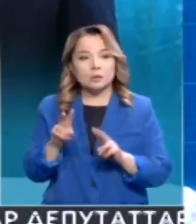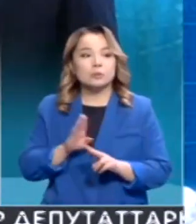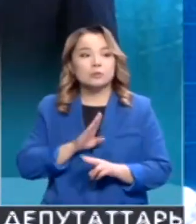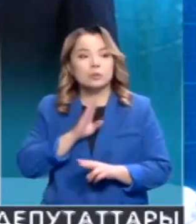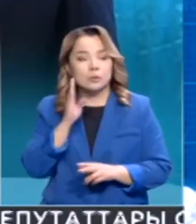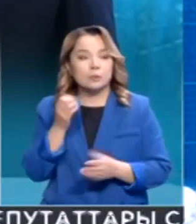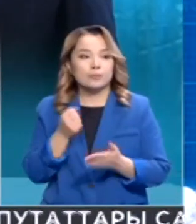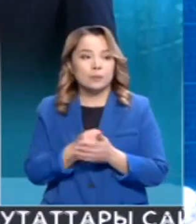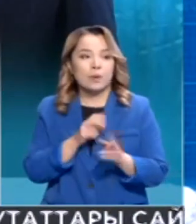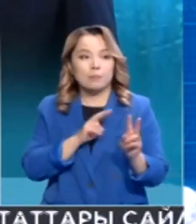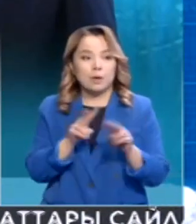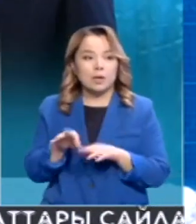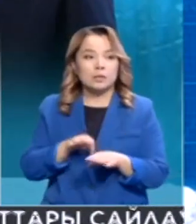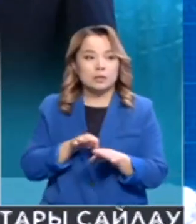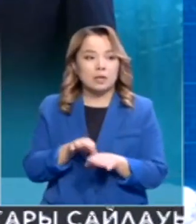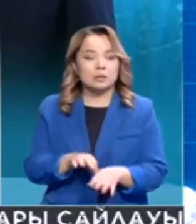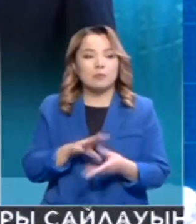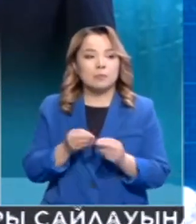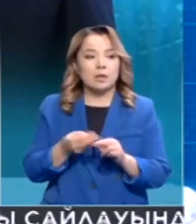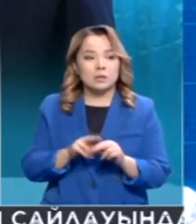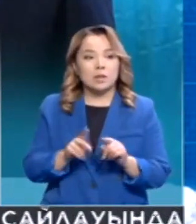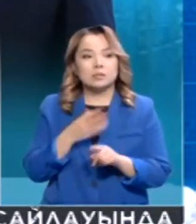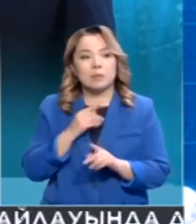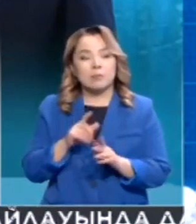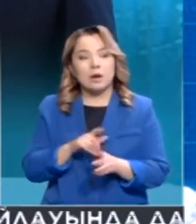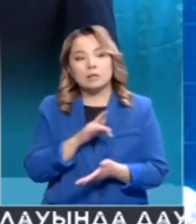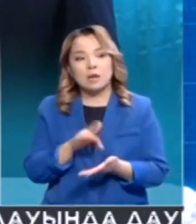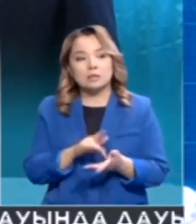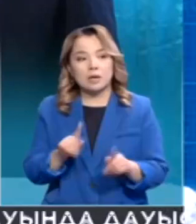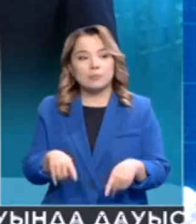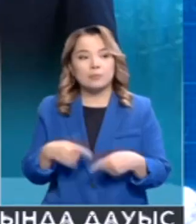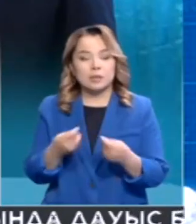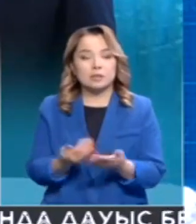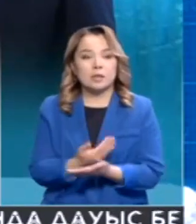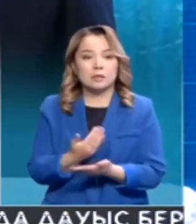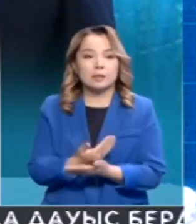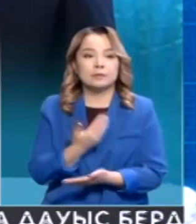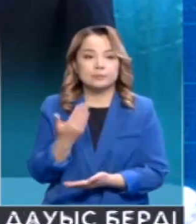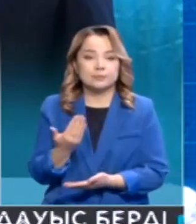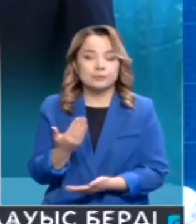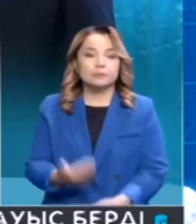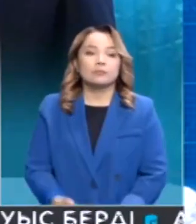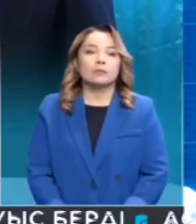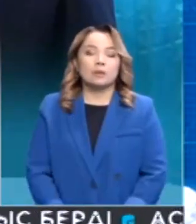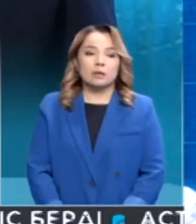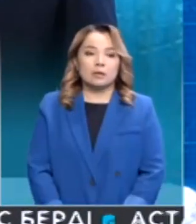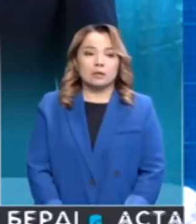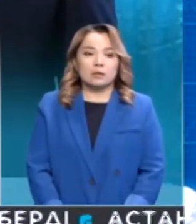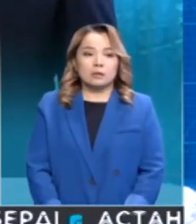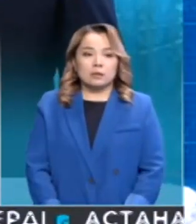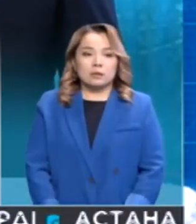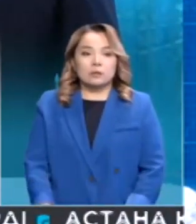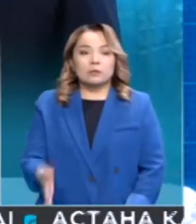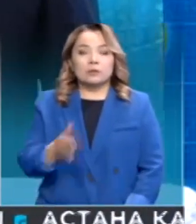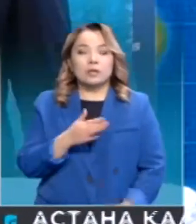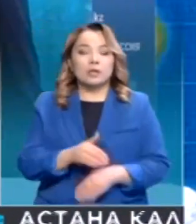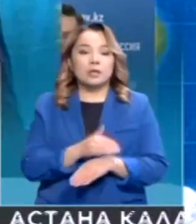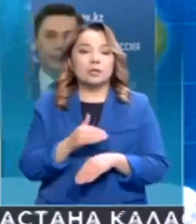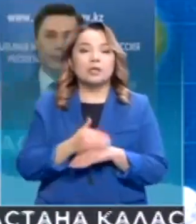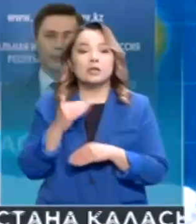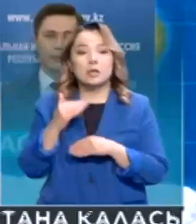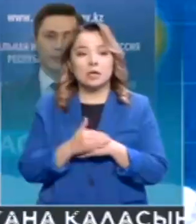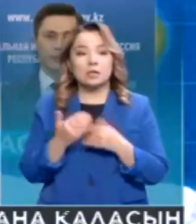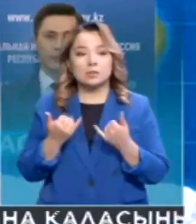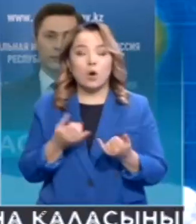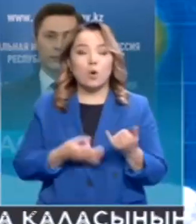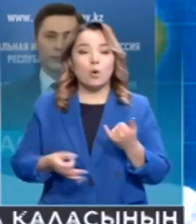бері бақылады. Ендігі сөз кезегін Семей қаласындағы әріптесіме берейін, Ержан. Кеш жарық қазір ғана